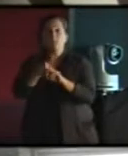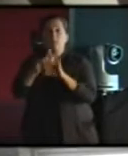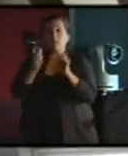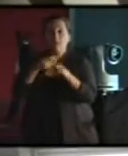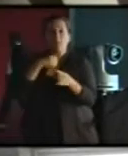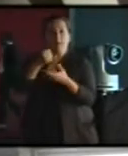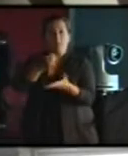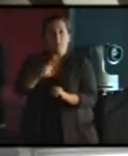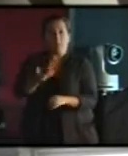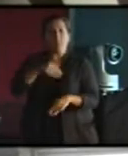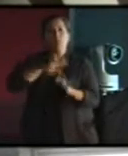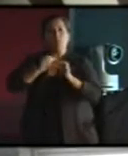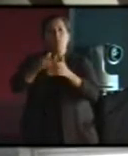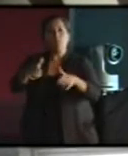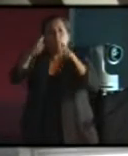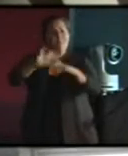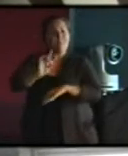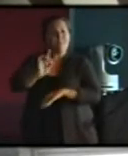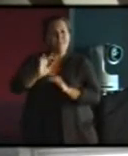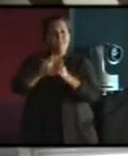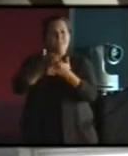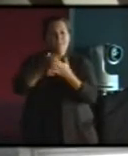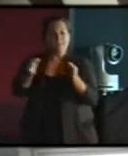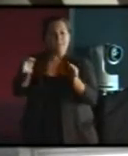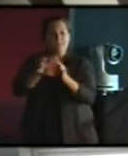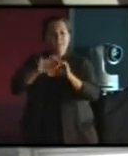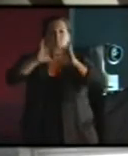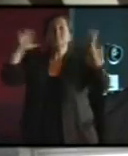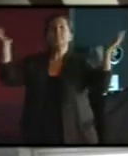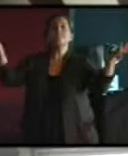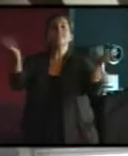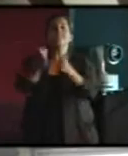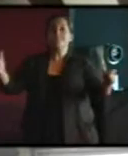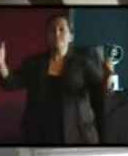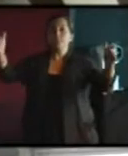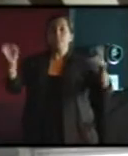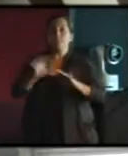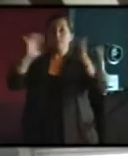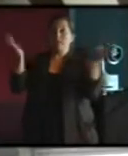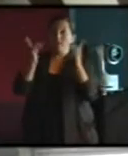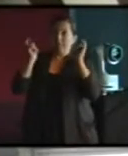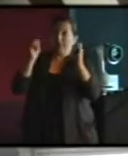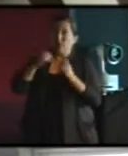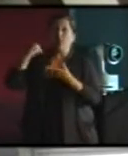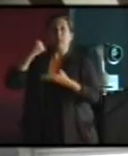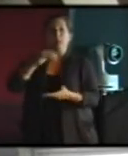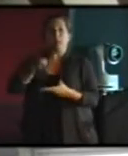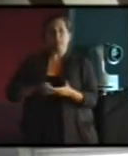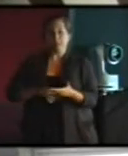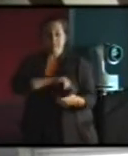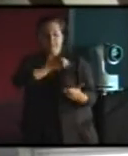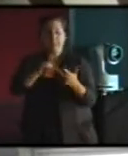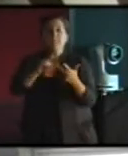patrimoniale, d'ailleurs moins à l'édifice, c'est-à-dire moins à la pièce, à l'unité, que sur des ensembles constitués. Et puis, on a poussé un troisième temps